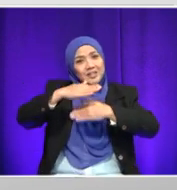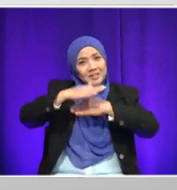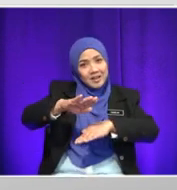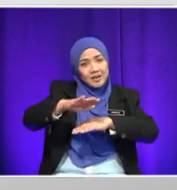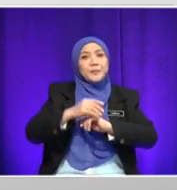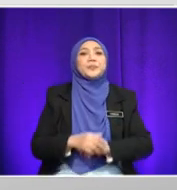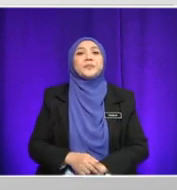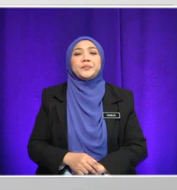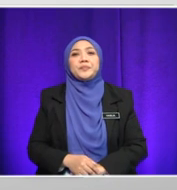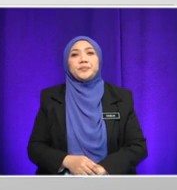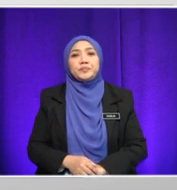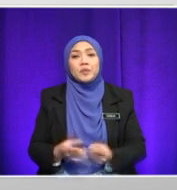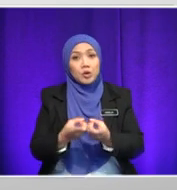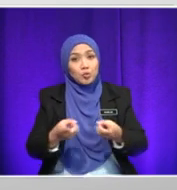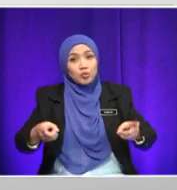tamu mengikuti